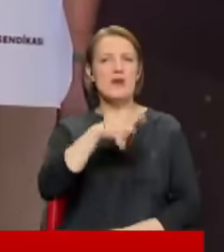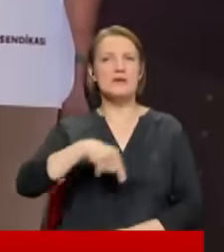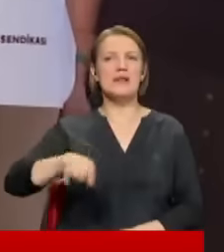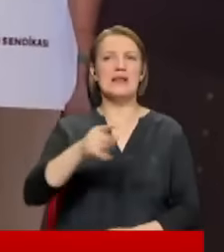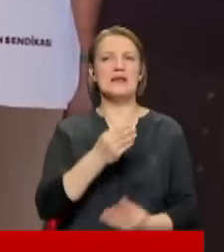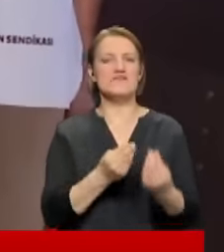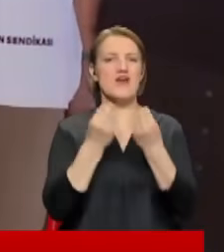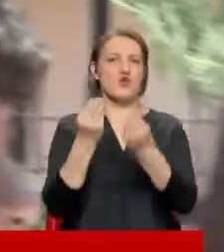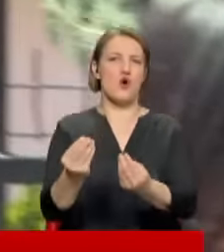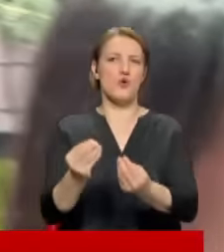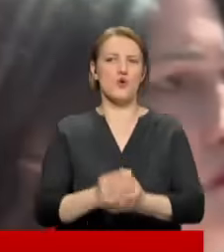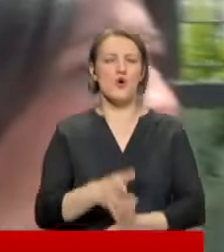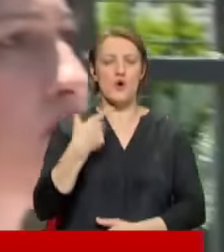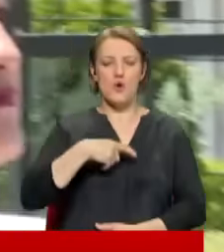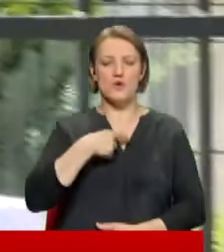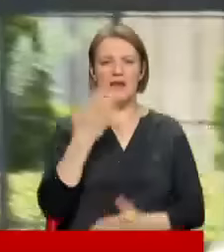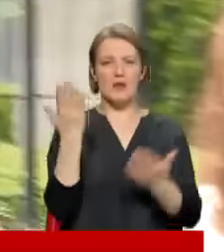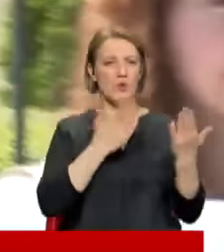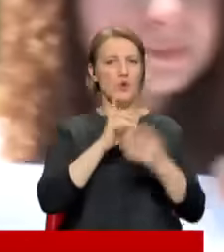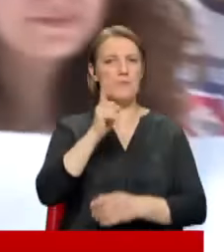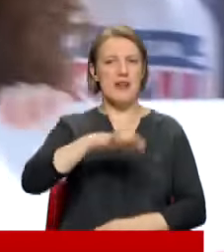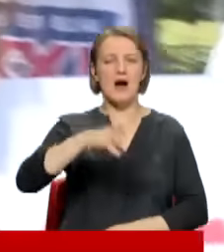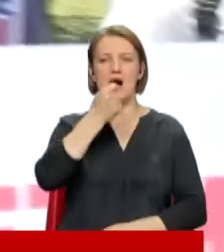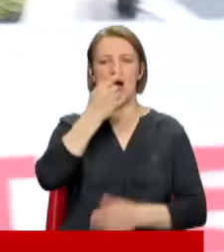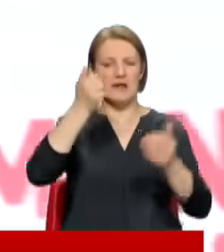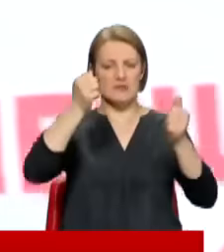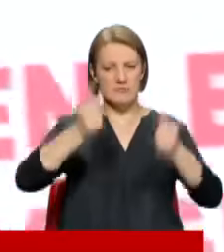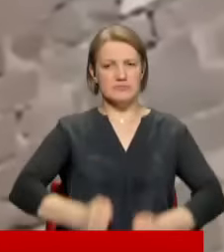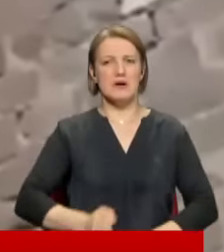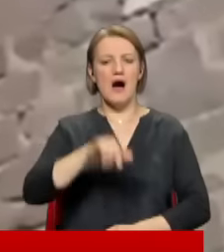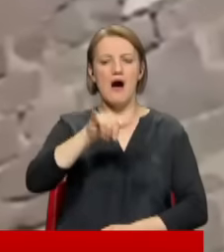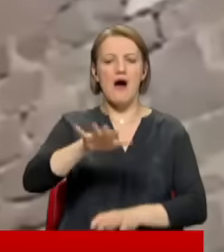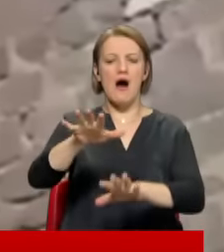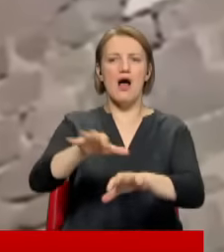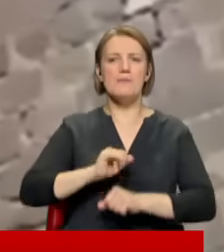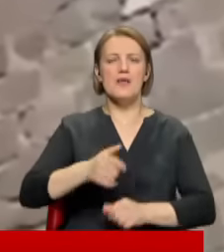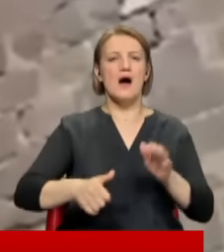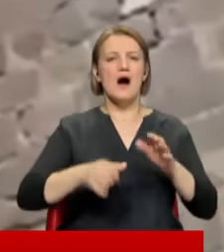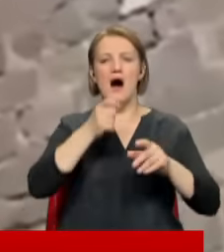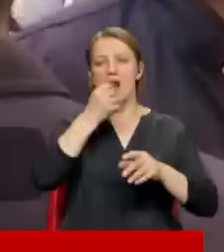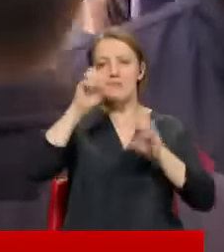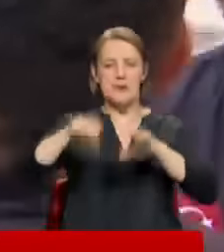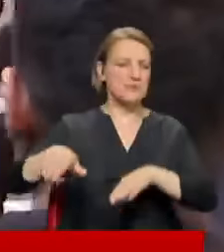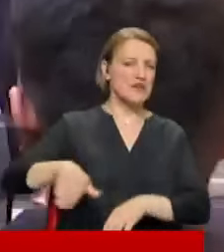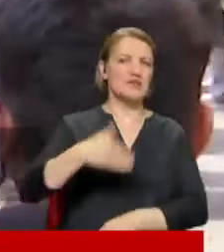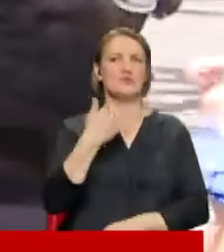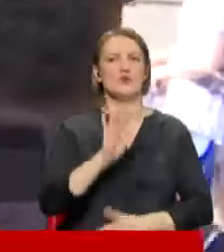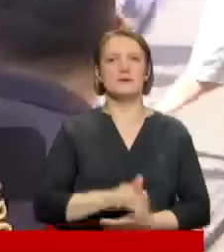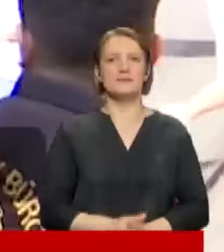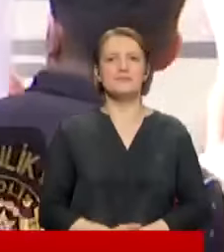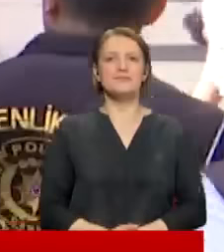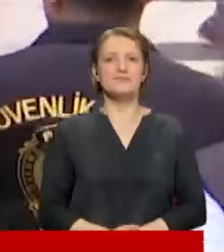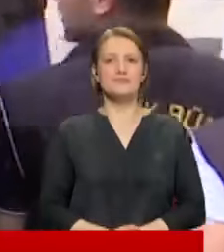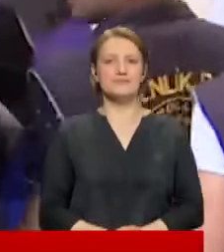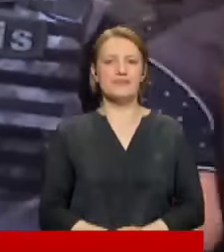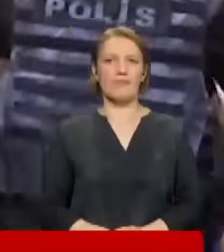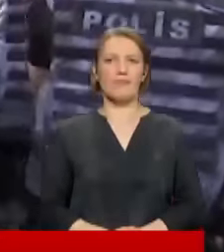öğretmenler veriyor. Özel okul öğretmenleri Ankara'dalar ve haklarını almadan da başkenti terk etmiyorlar. Çevir etrafını.